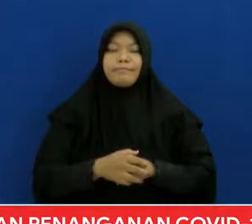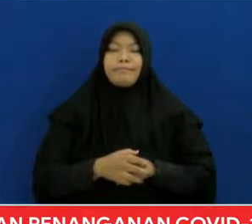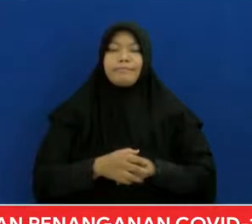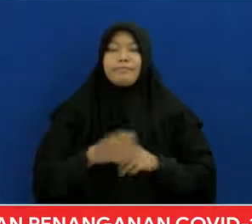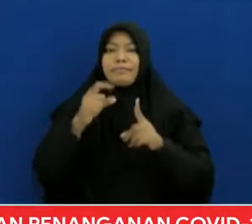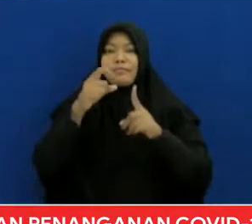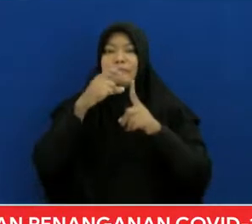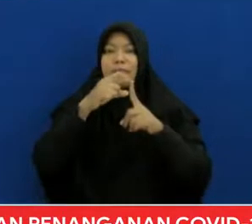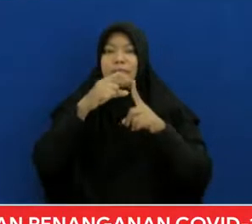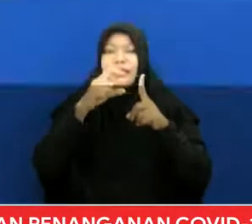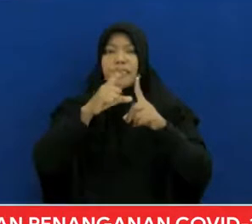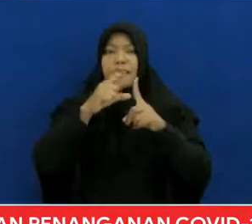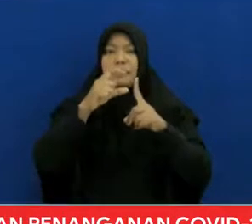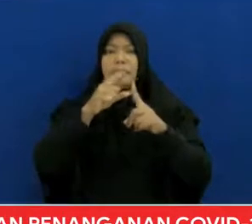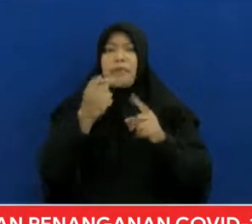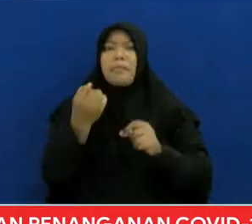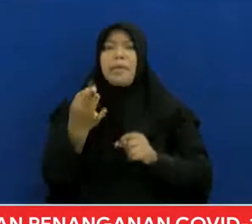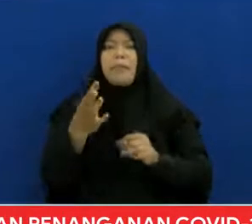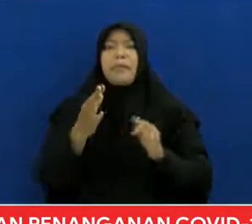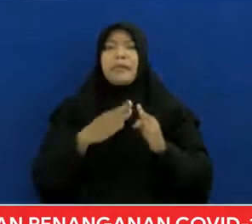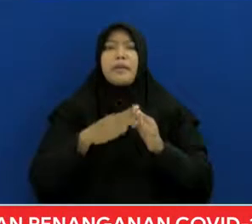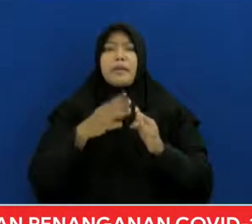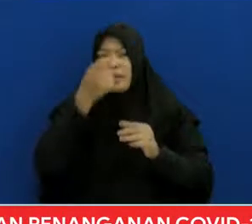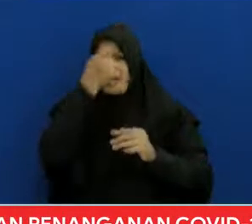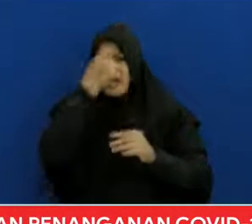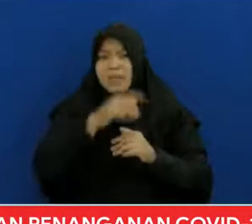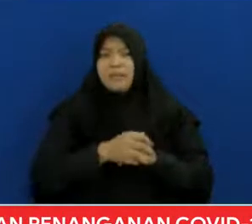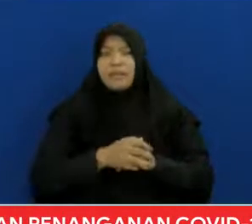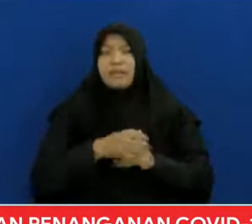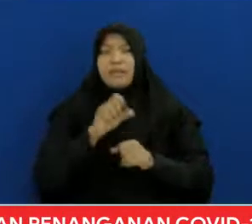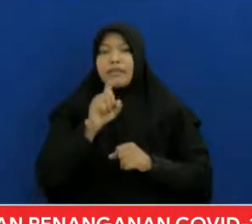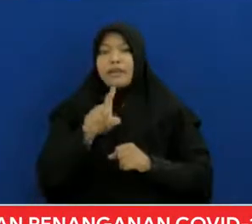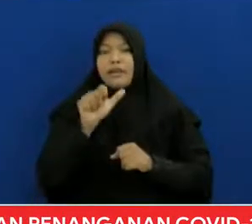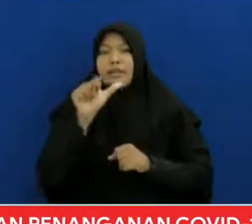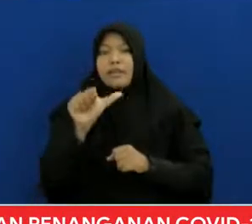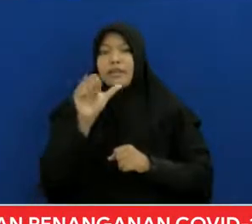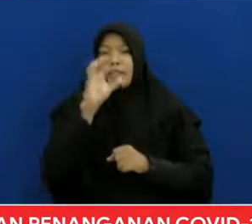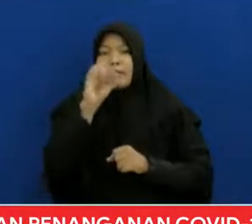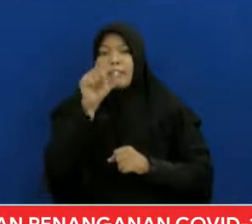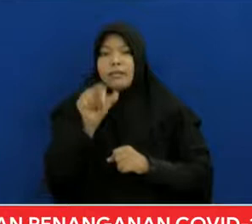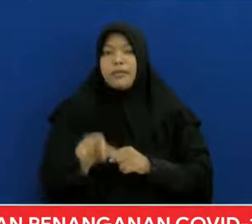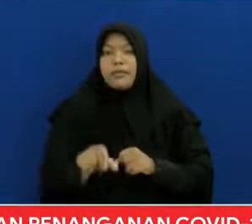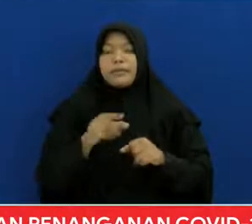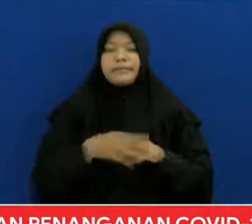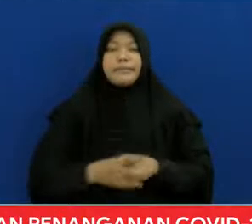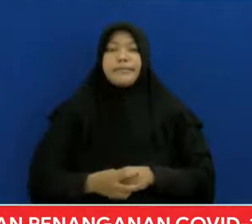Pasien dalam pengawasan yang sedang dirawat sebanyak 160 orang.